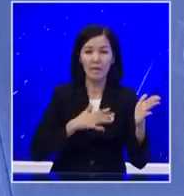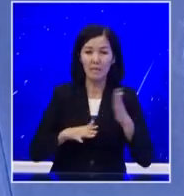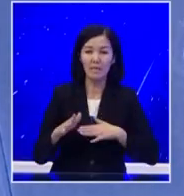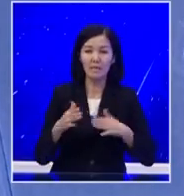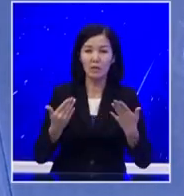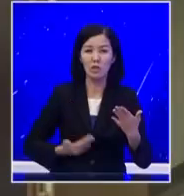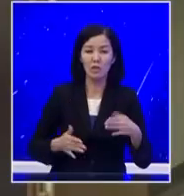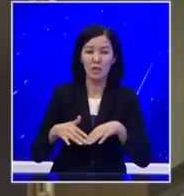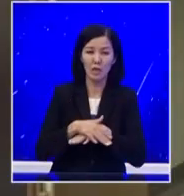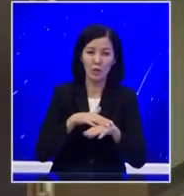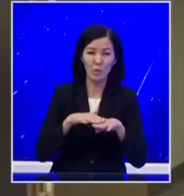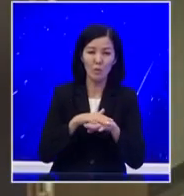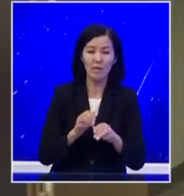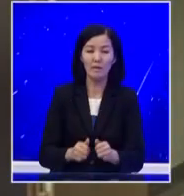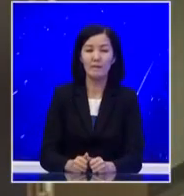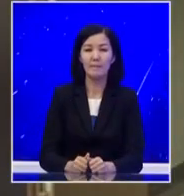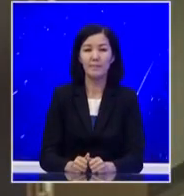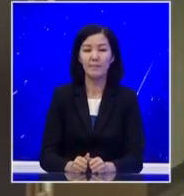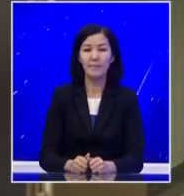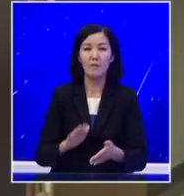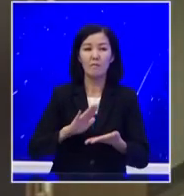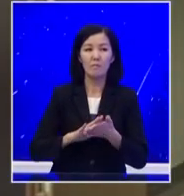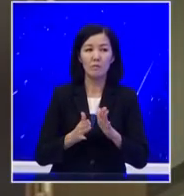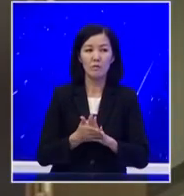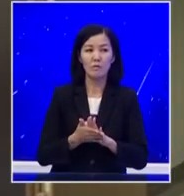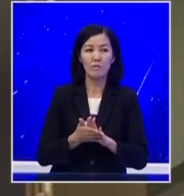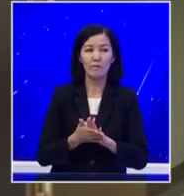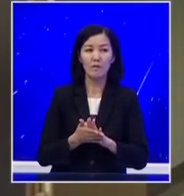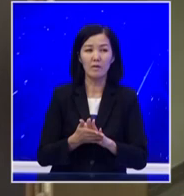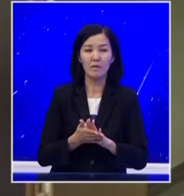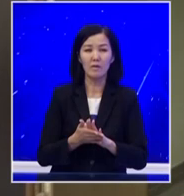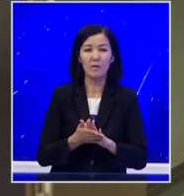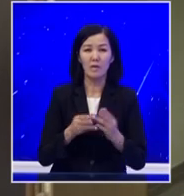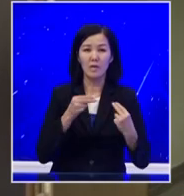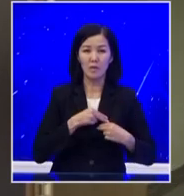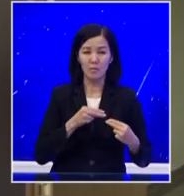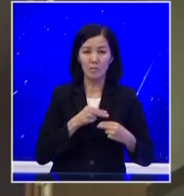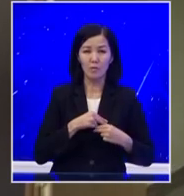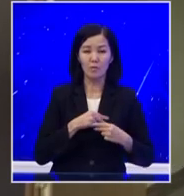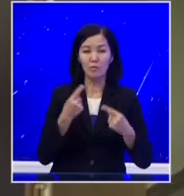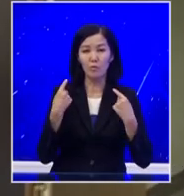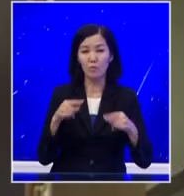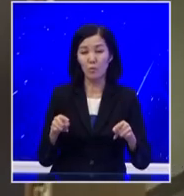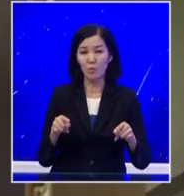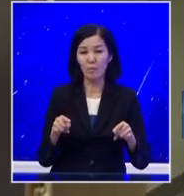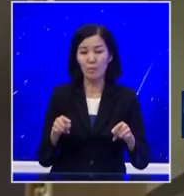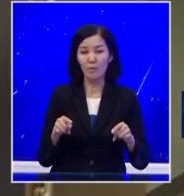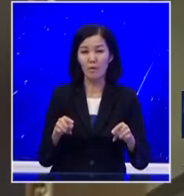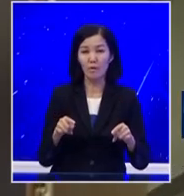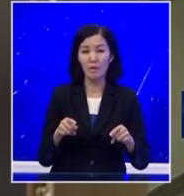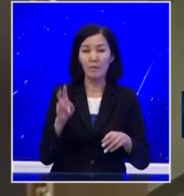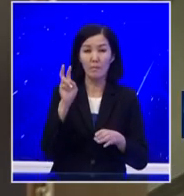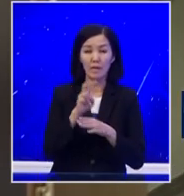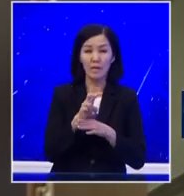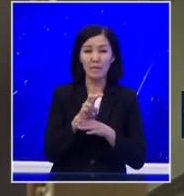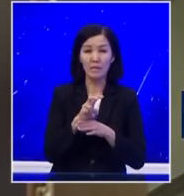региона в условиях пандемии нам пришлось работать совершенно другом формате мы приходили